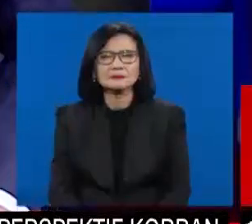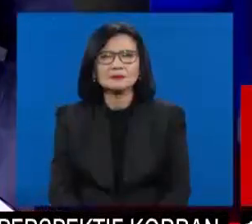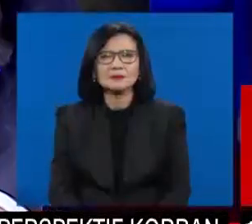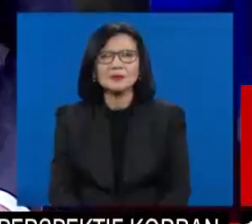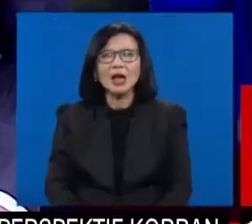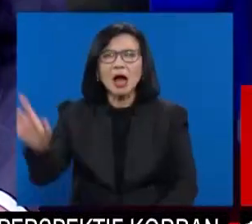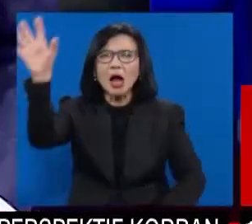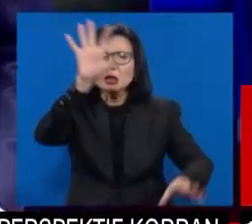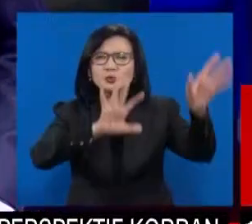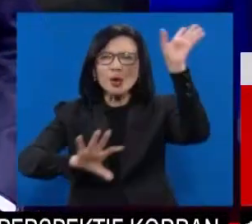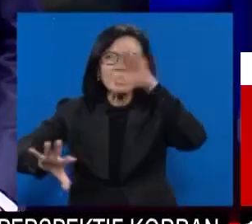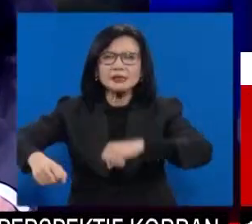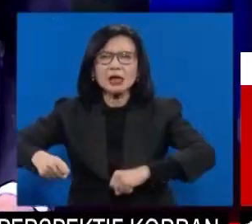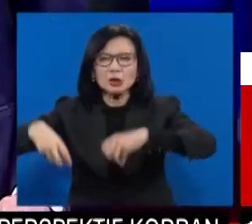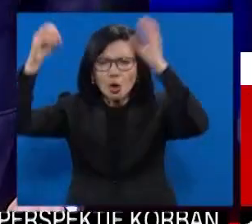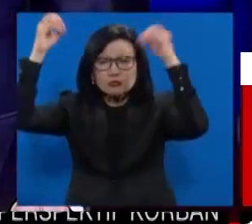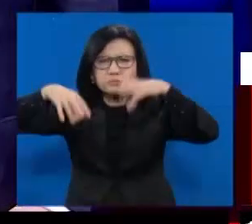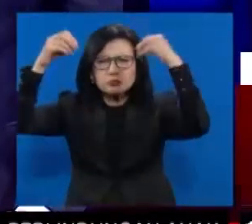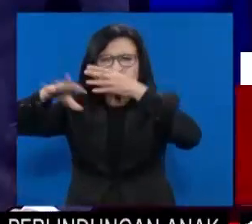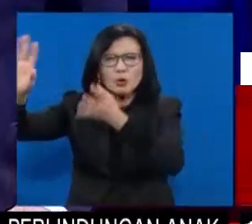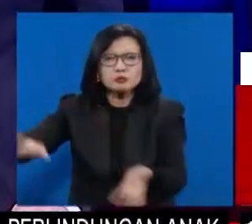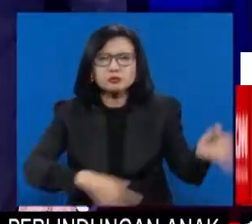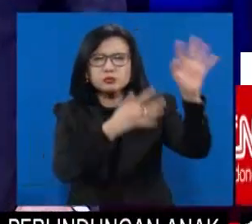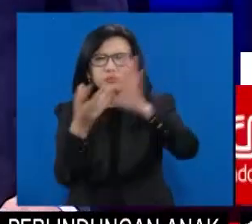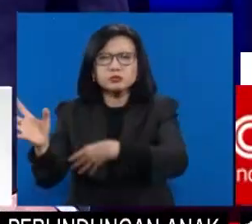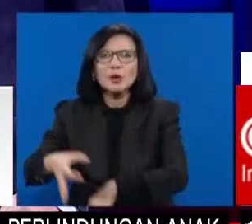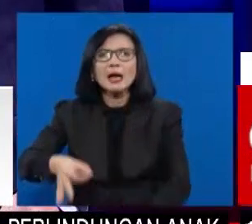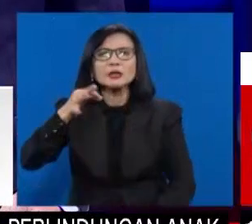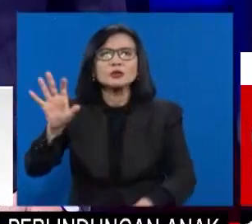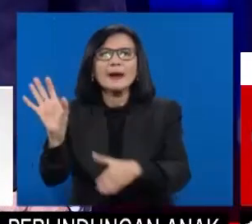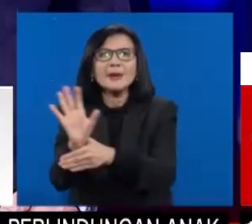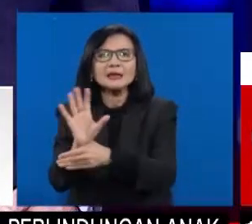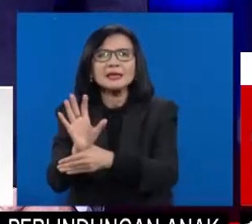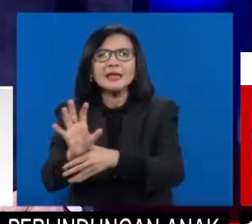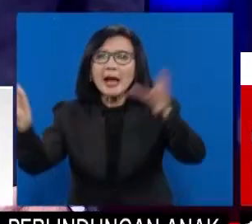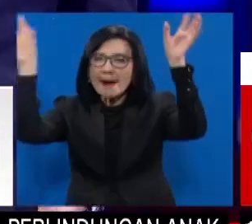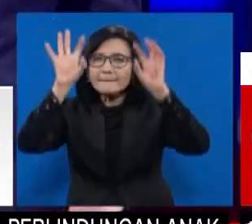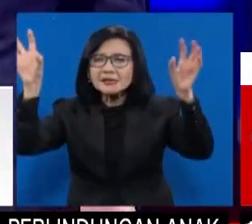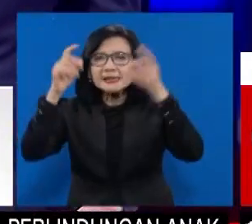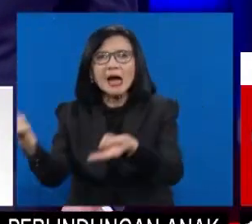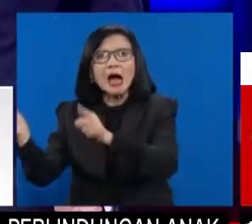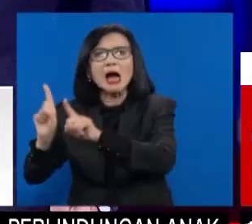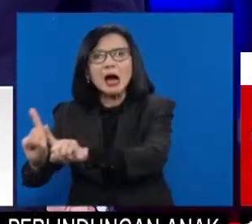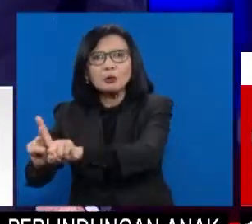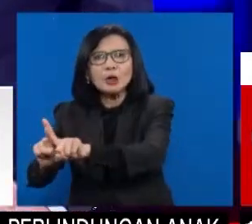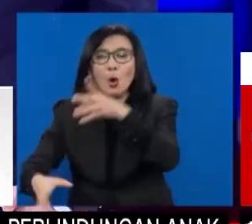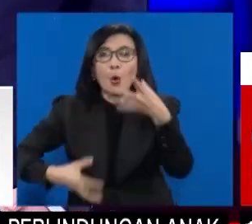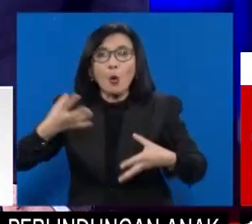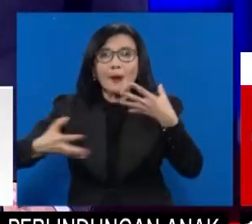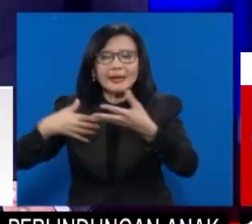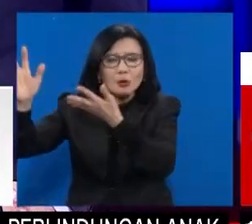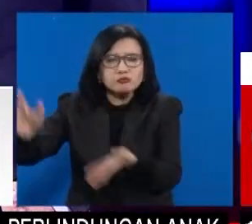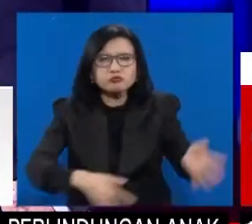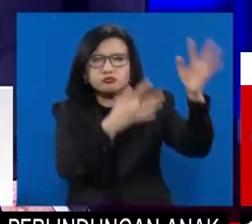Cuaca ekstrim, hujan deras dan angin kencang berdampak bencana. Di Magetan, Jawa Timur, sebuah pesta pernikahan berubah menjadi kepanikan setelah angin